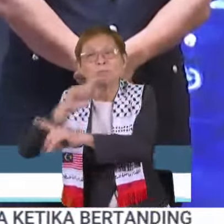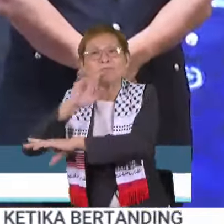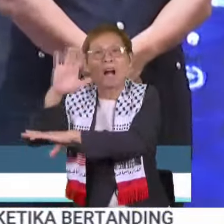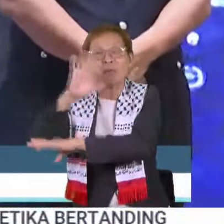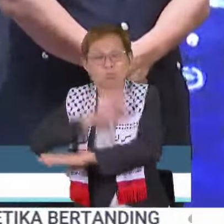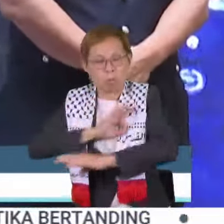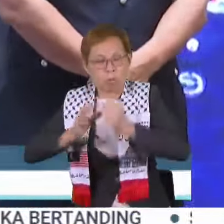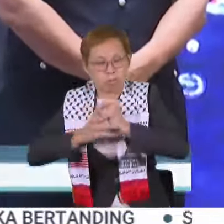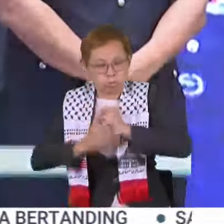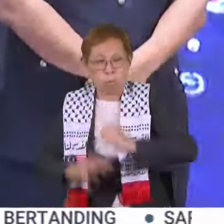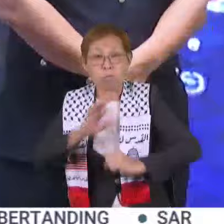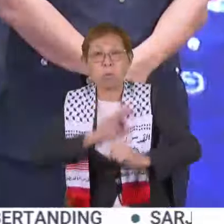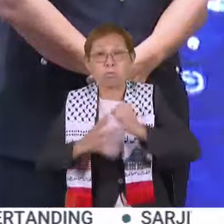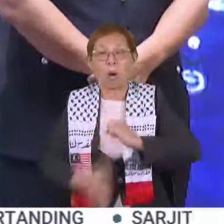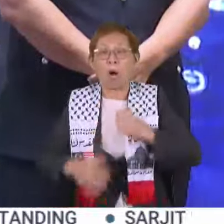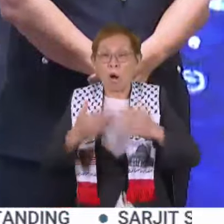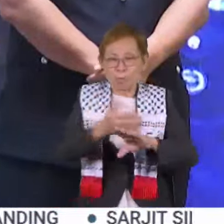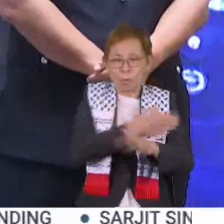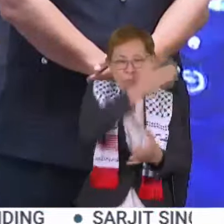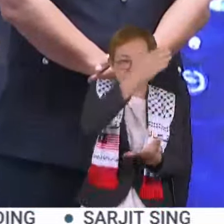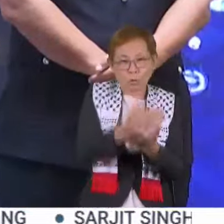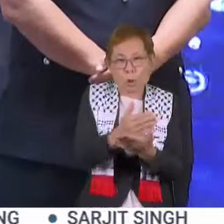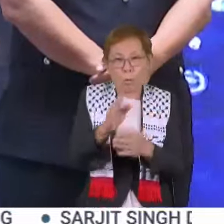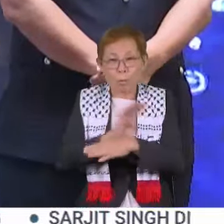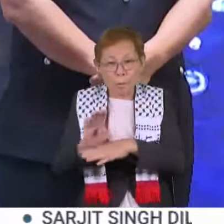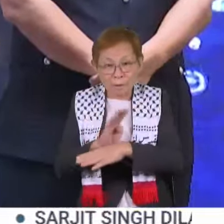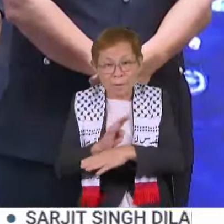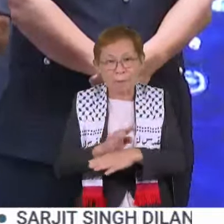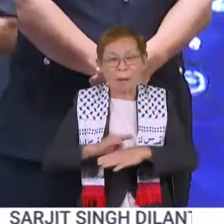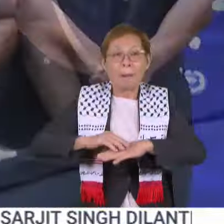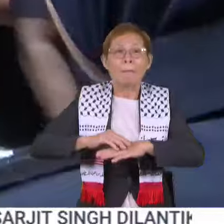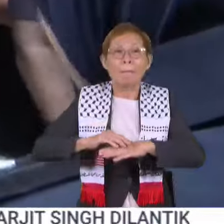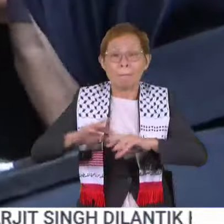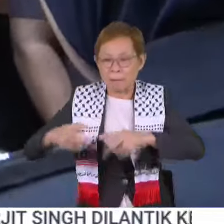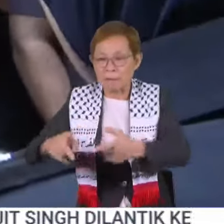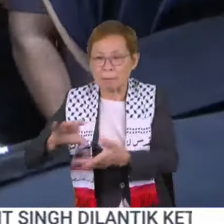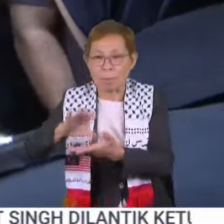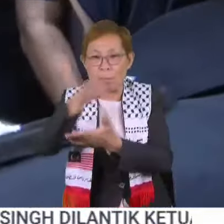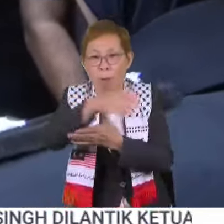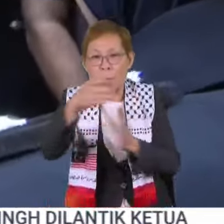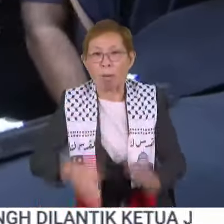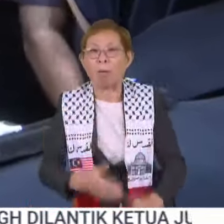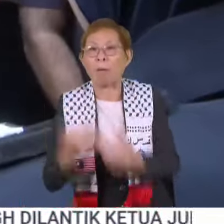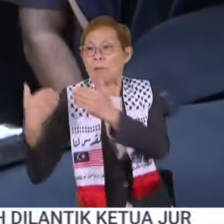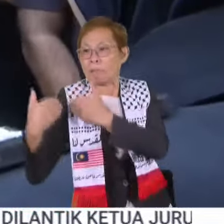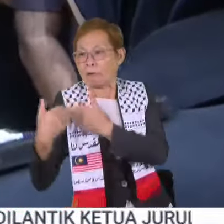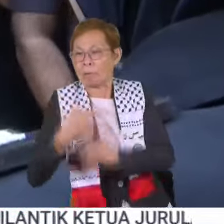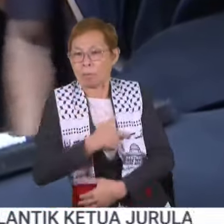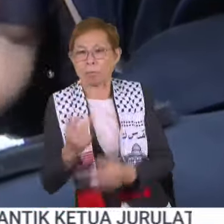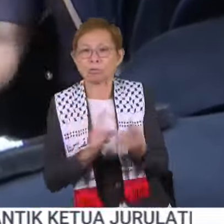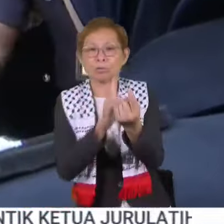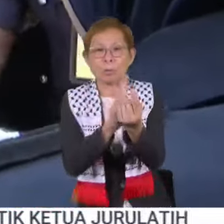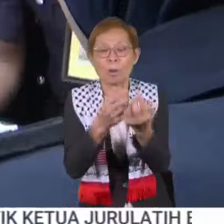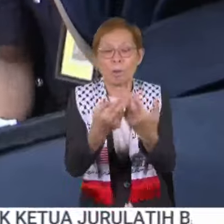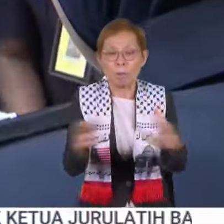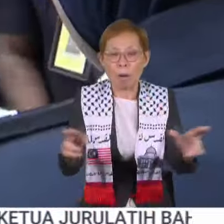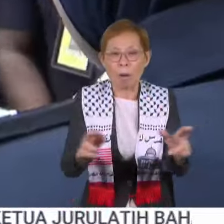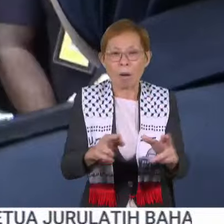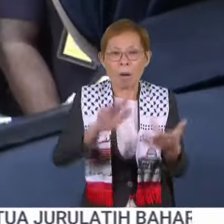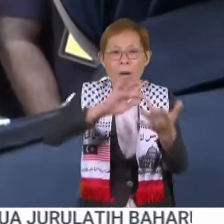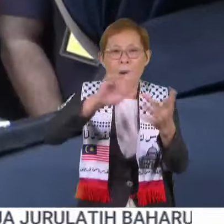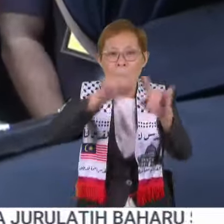pulangan tinggi sebelum men hentikan operasi menyebabkan pelabur menanggung kerugian beliau ditemui selepas melancarkan